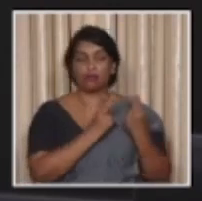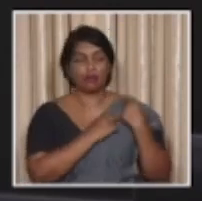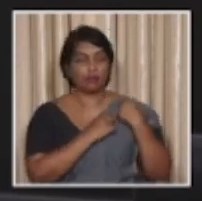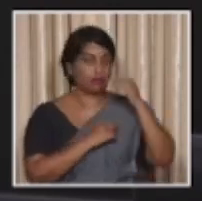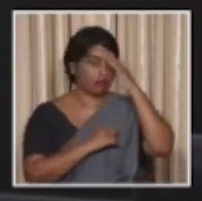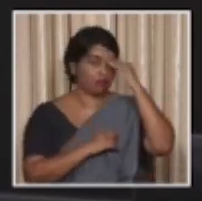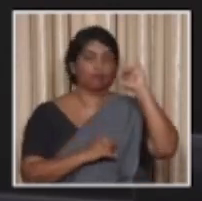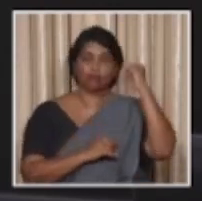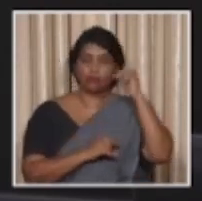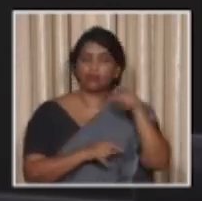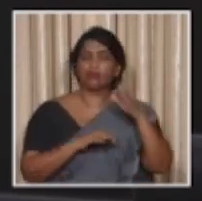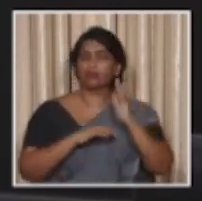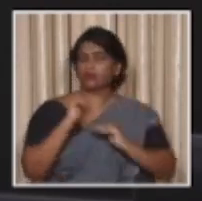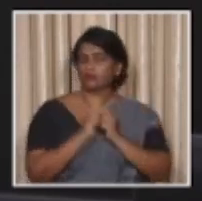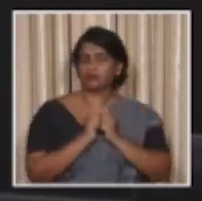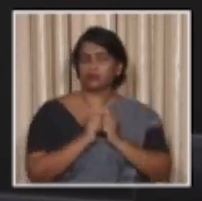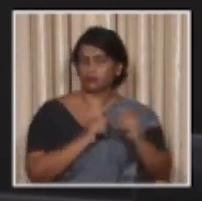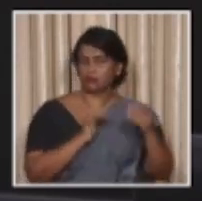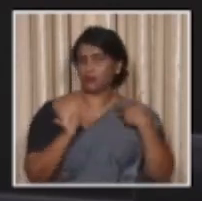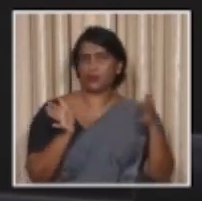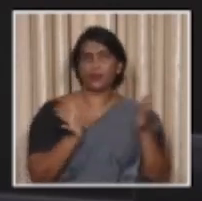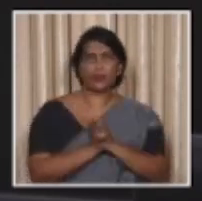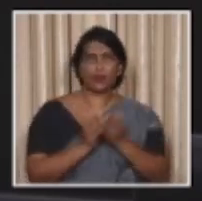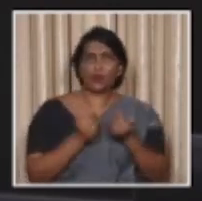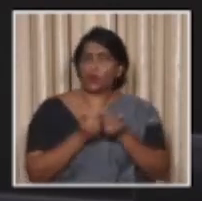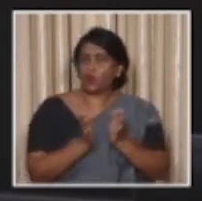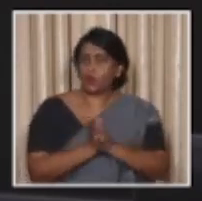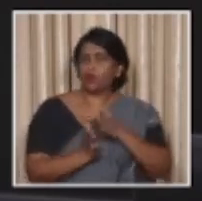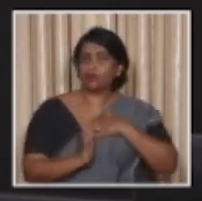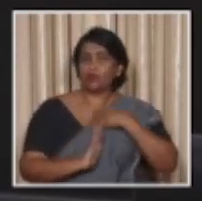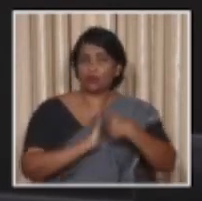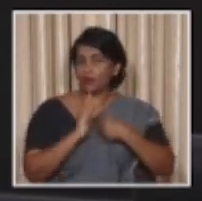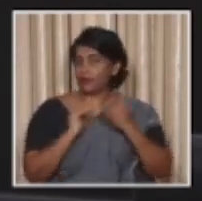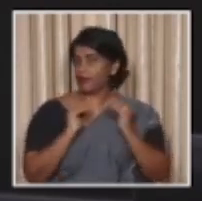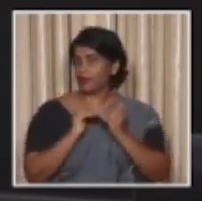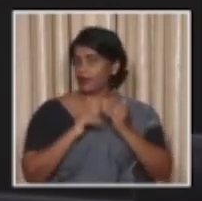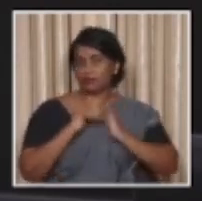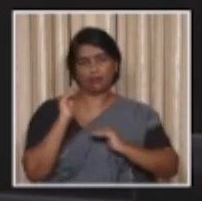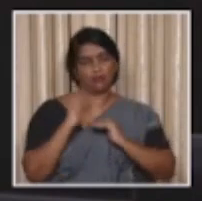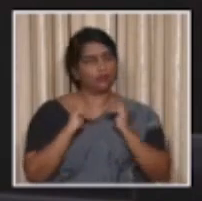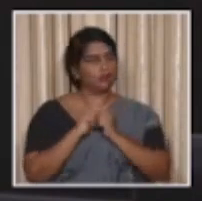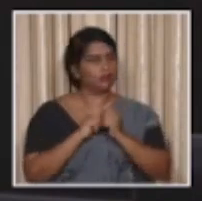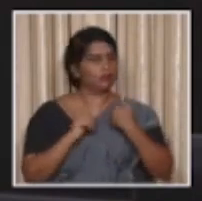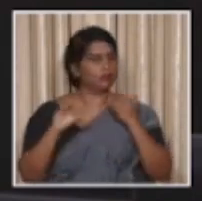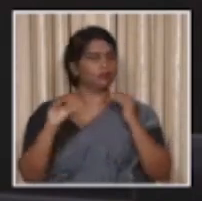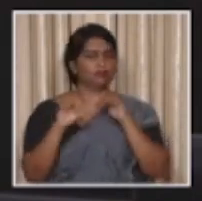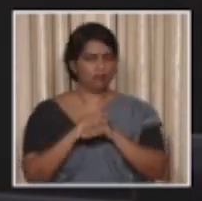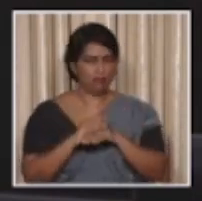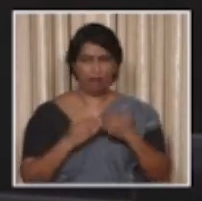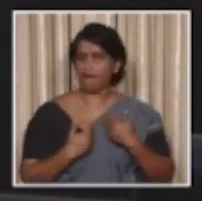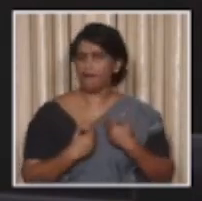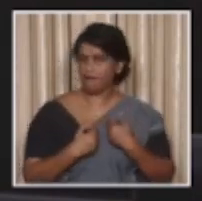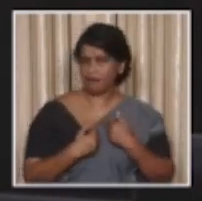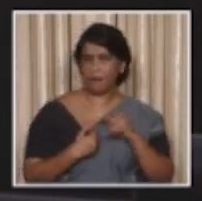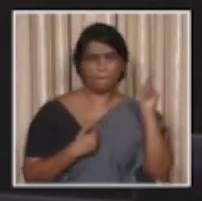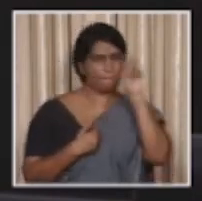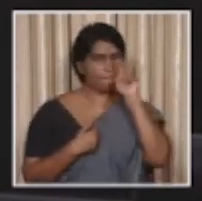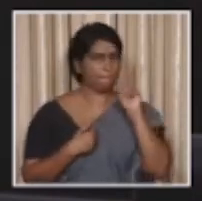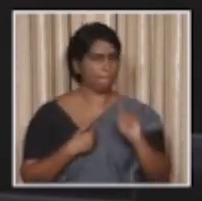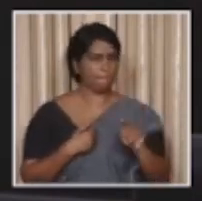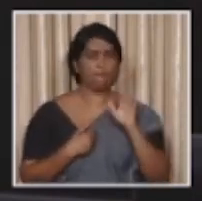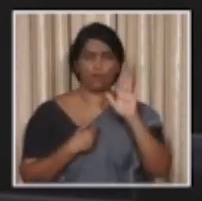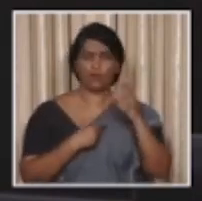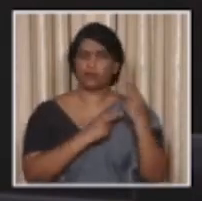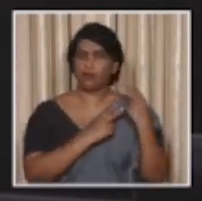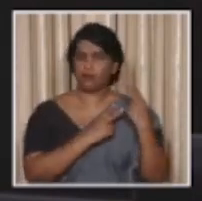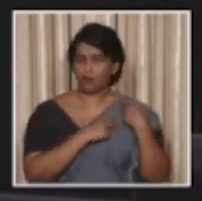පූජකවරු ඔවුන්ගේ ක්‍රියාකාරකම් එක්ක තමුන්ට රටට ගැළපෙන ක්‍රියාකාරකම් වලට දායක වුණාද කියන පිළිබඳ ප්‍රශ්නය ඔවුන්ගේ